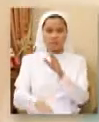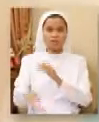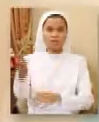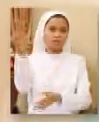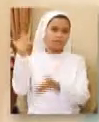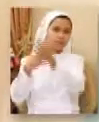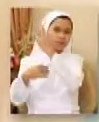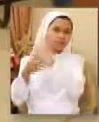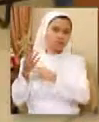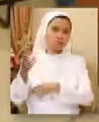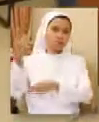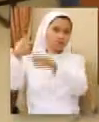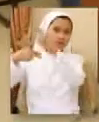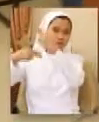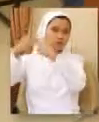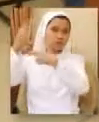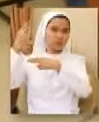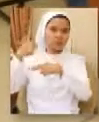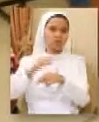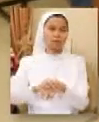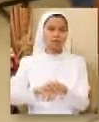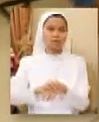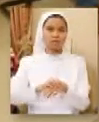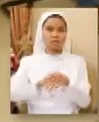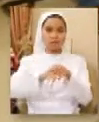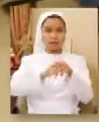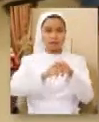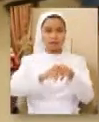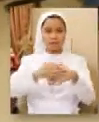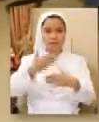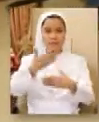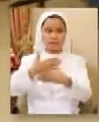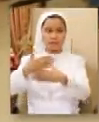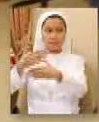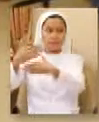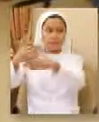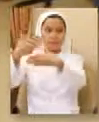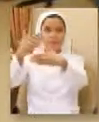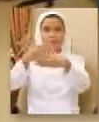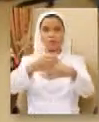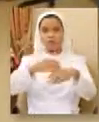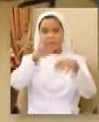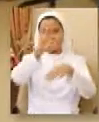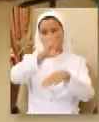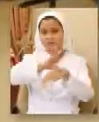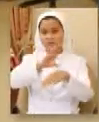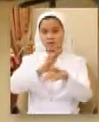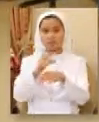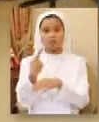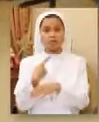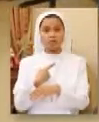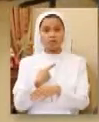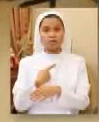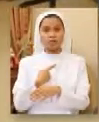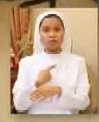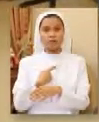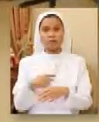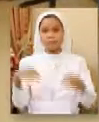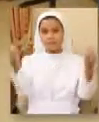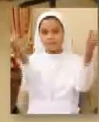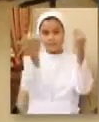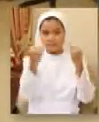din yung mga dingding ng mga simbahan. Yes, marami tayo. Kasi yung mga ganito mga catechesis. Yeah.